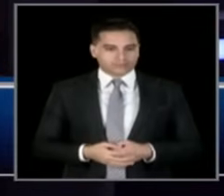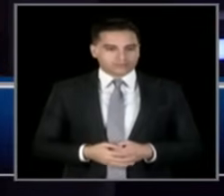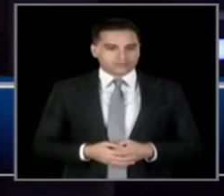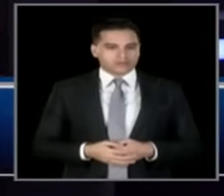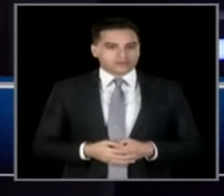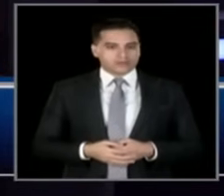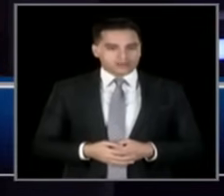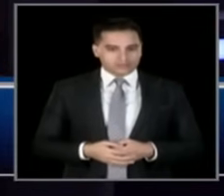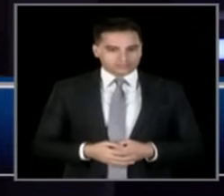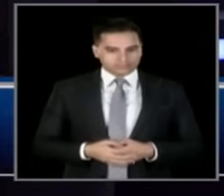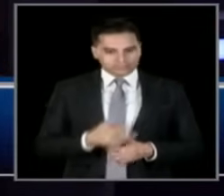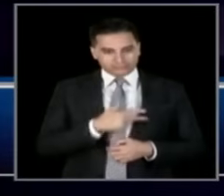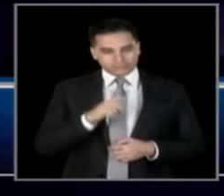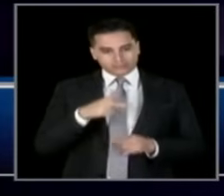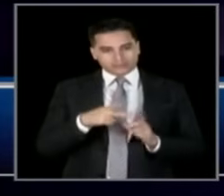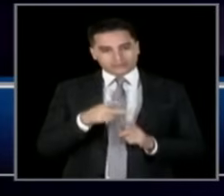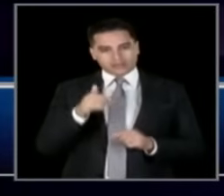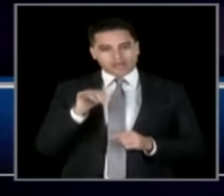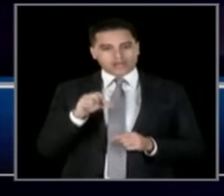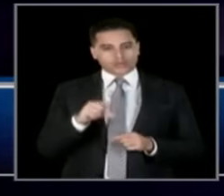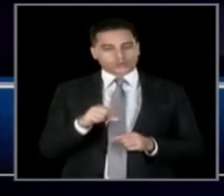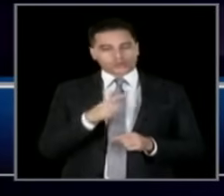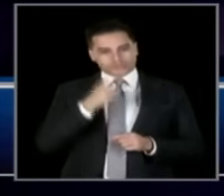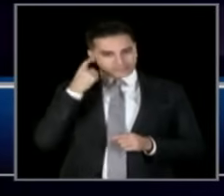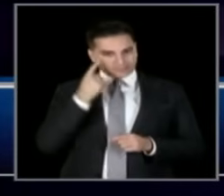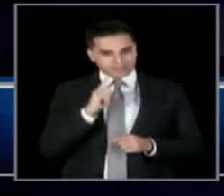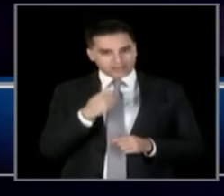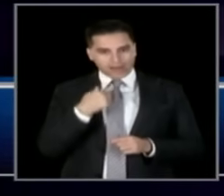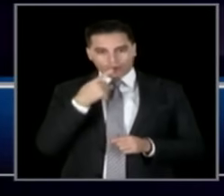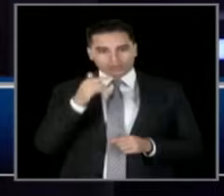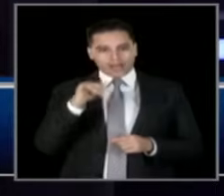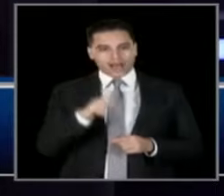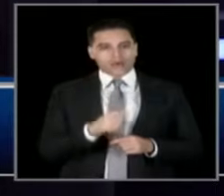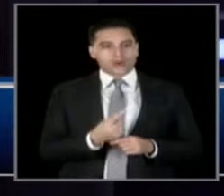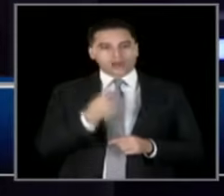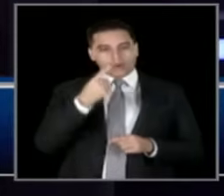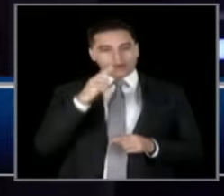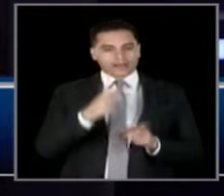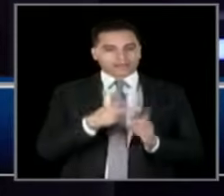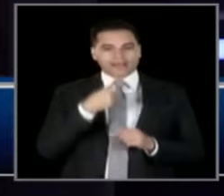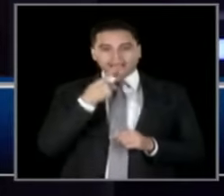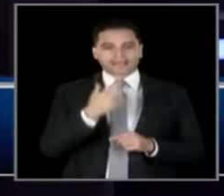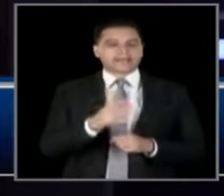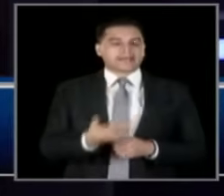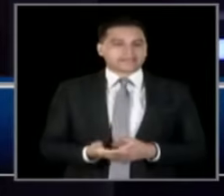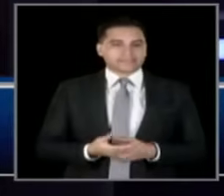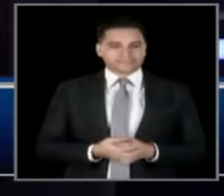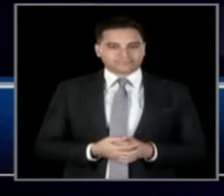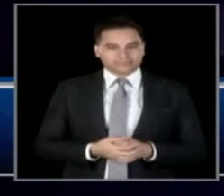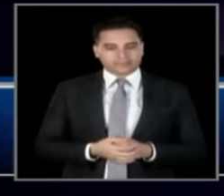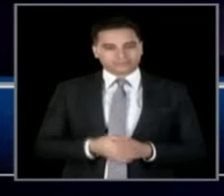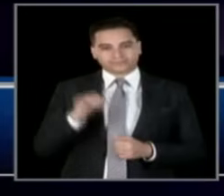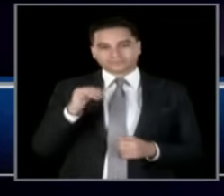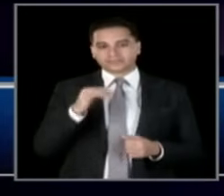إجابتك أيو أنا قلت أيو أنت ما سمعتش أيو الأول أنا بسأل عن التاني